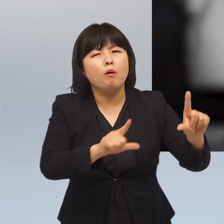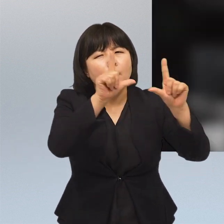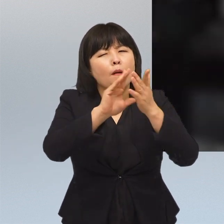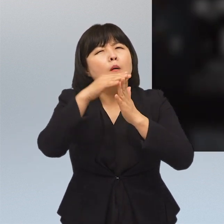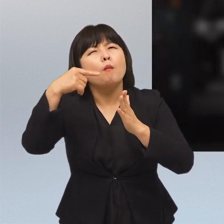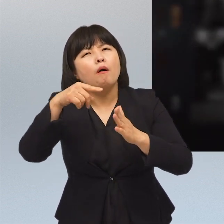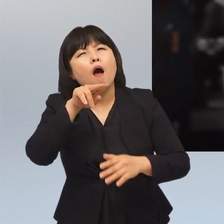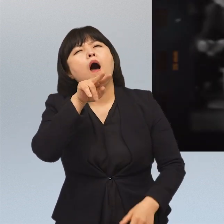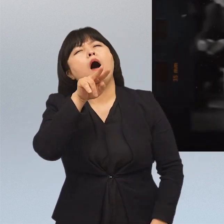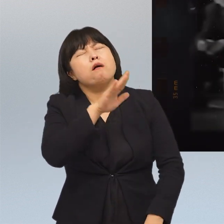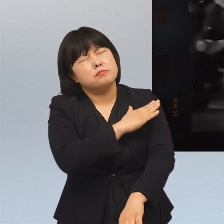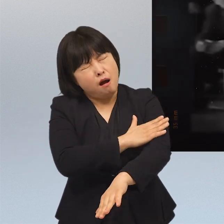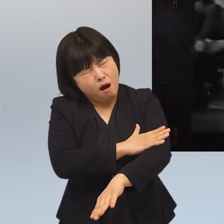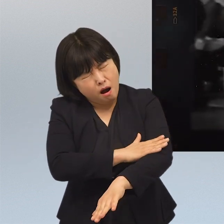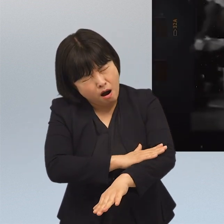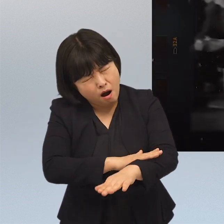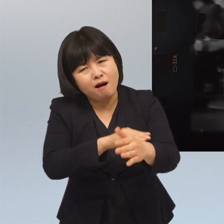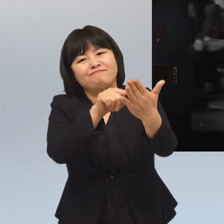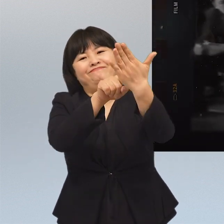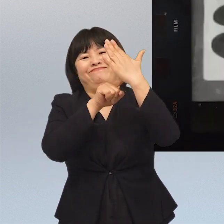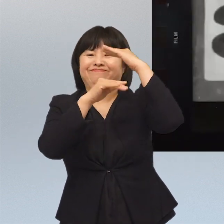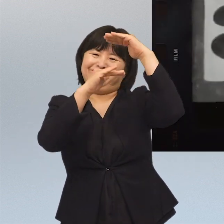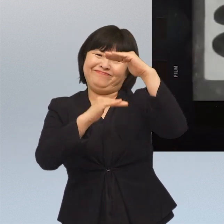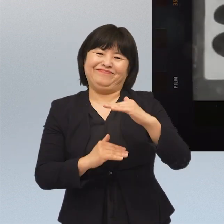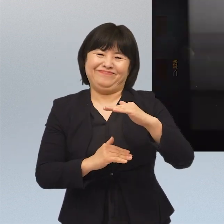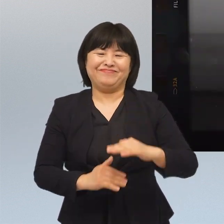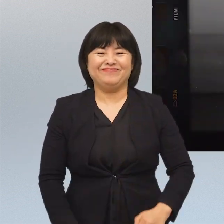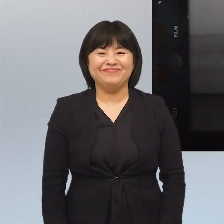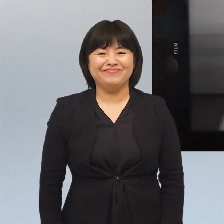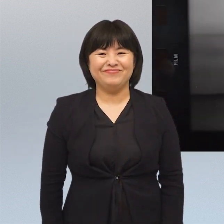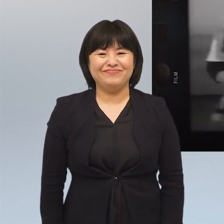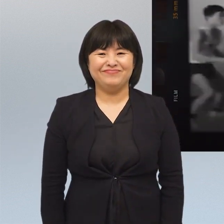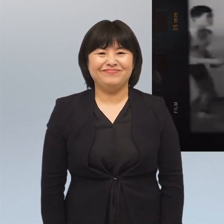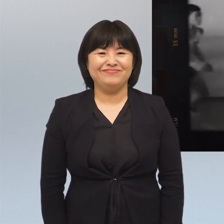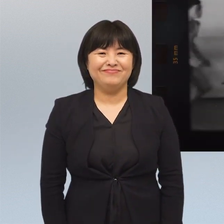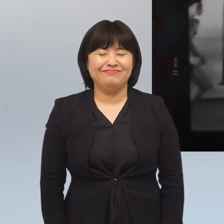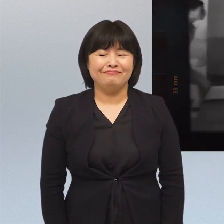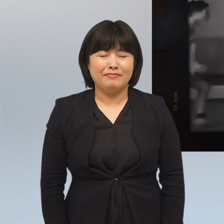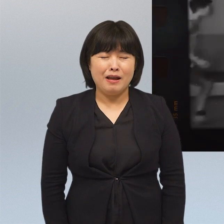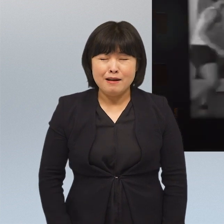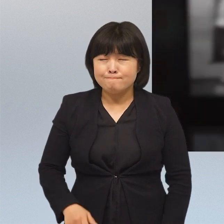통해 우리의 삶이 어떻게 변화해 왔는지 잘 나타나 있다.